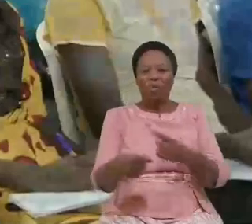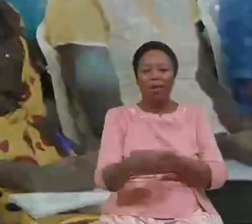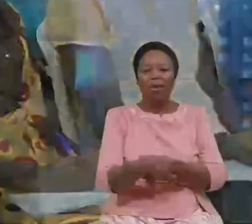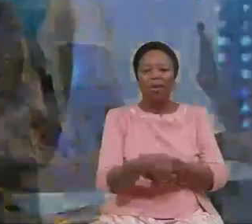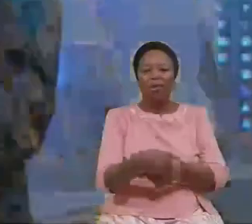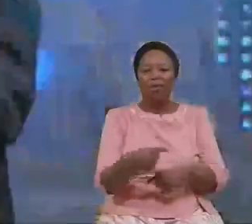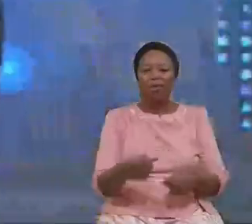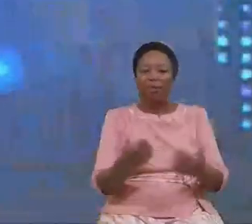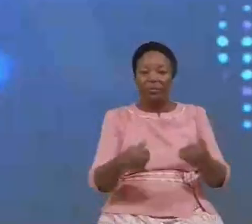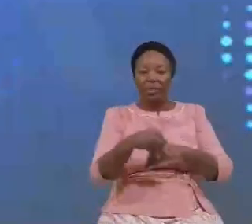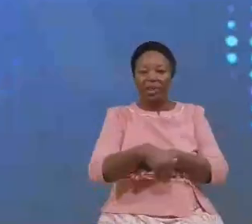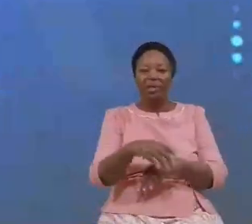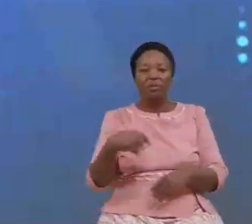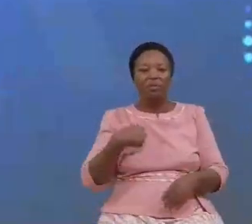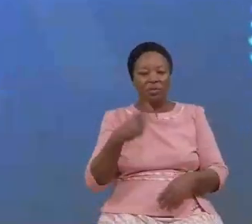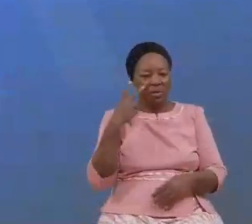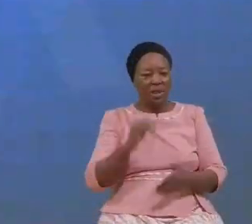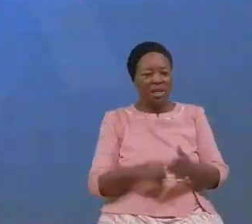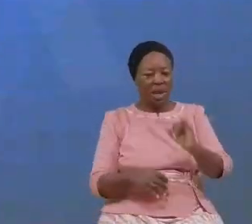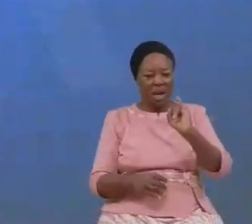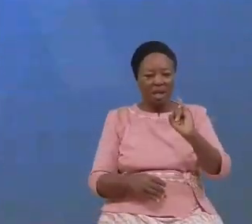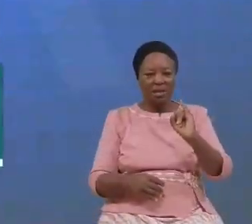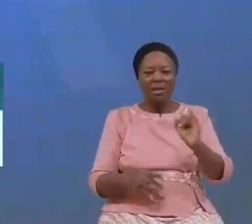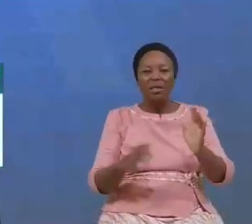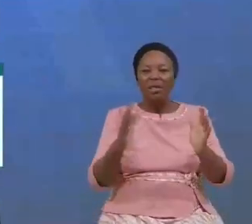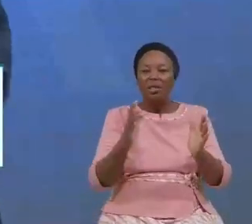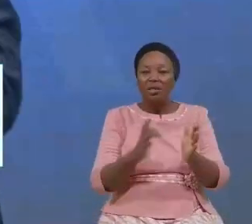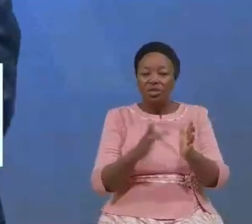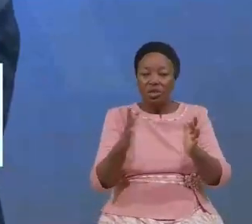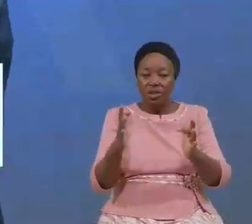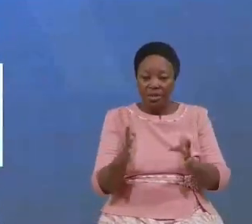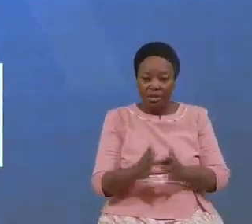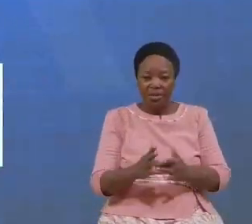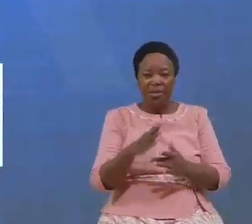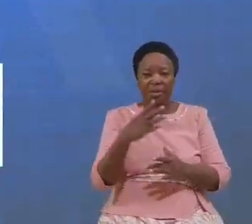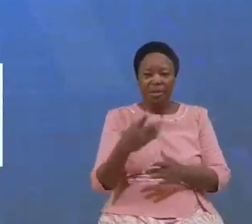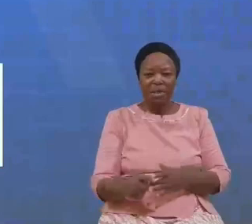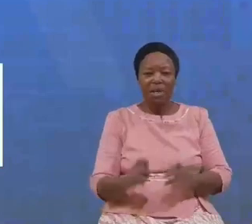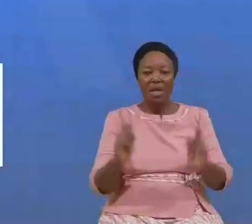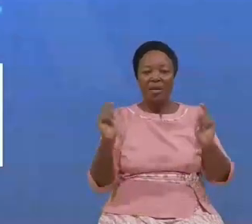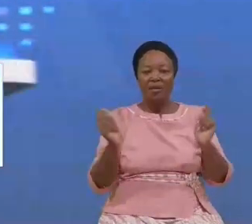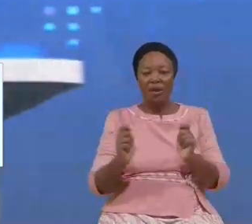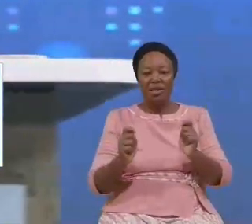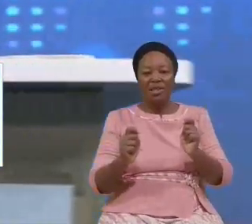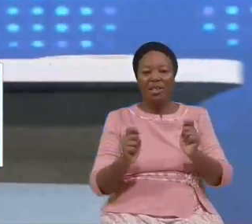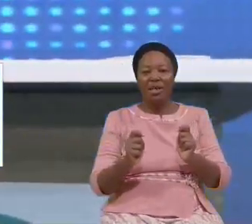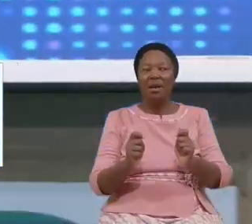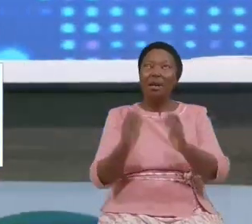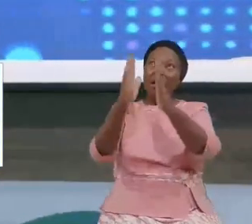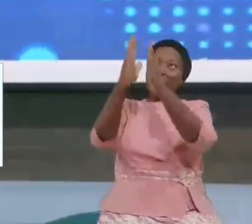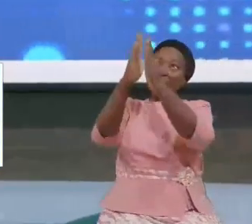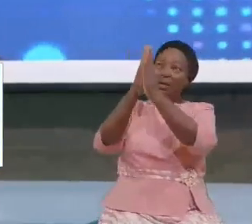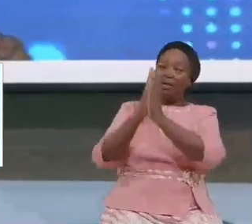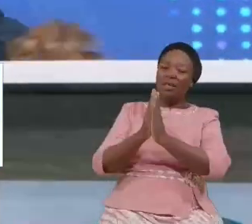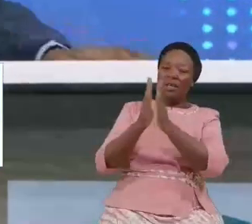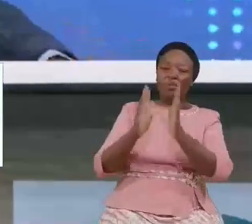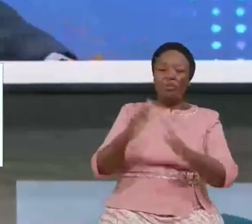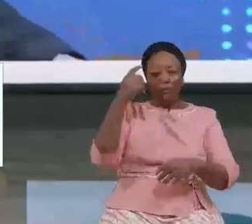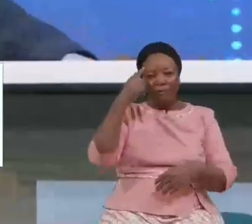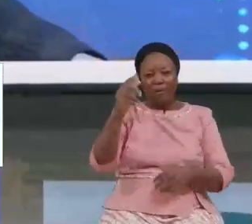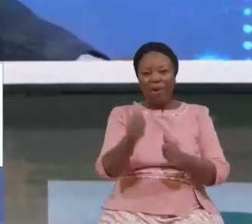nous considérons le est le i Jésus l'intercesseur impartial pour chaque